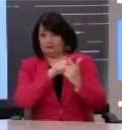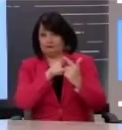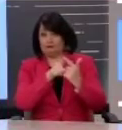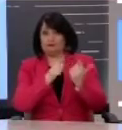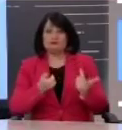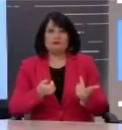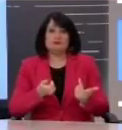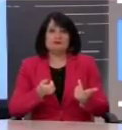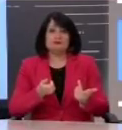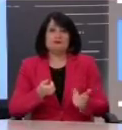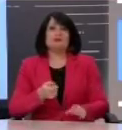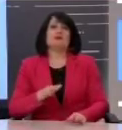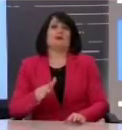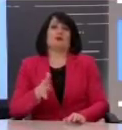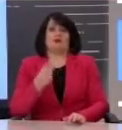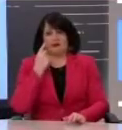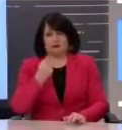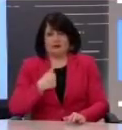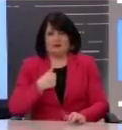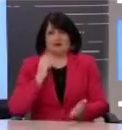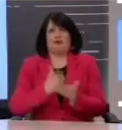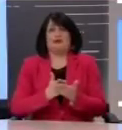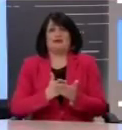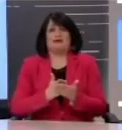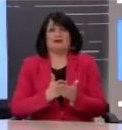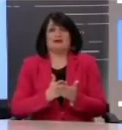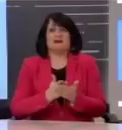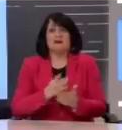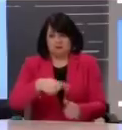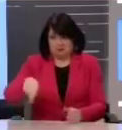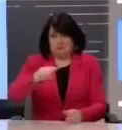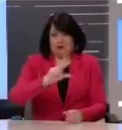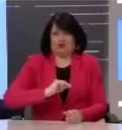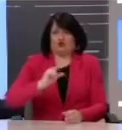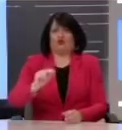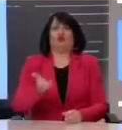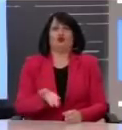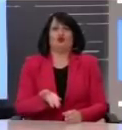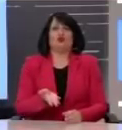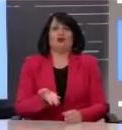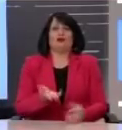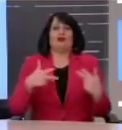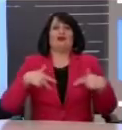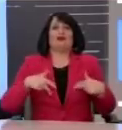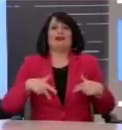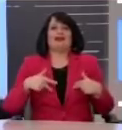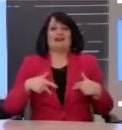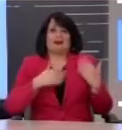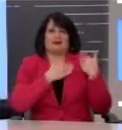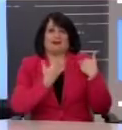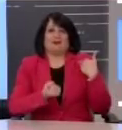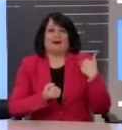Και η επιλογή, προφανώς η δική μας, φαντάζομαι και κάθε άλλη κυβέρνηση που θα έχει στοιχειώδη αίσθηση της